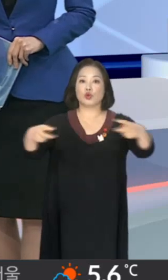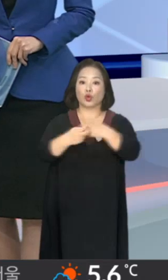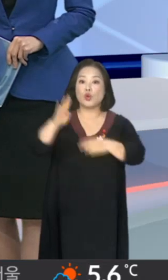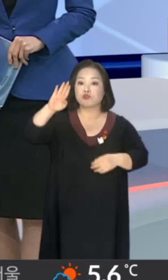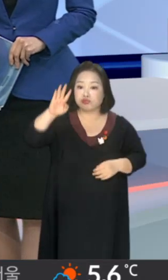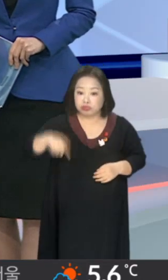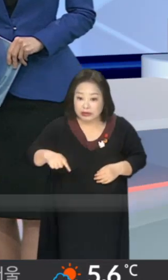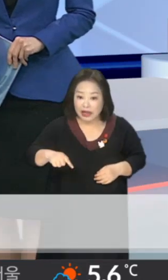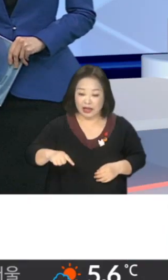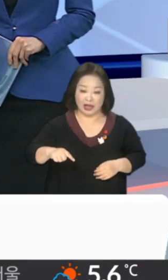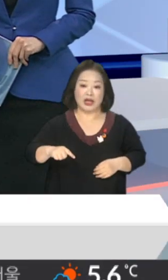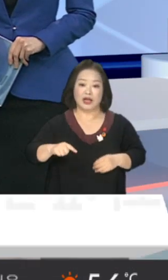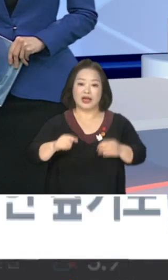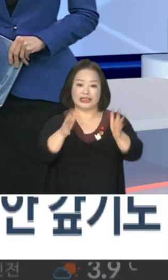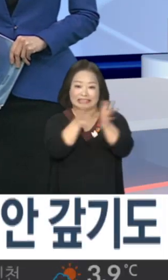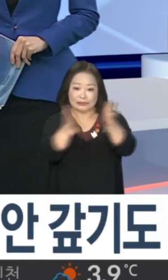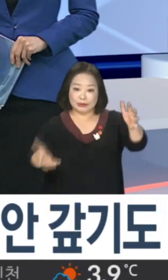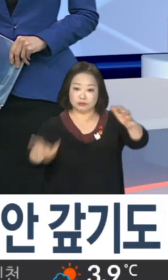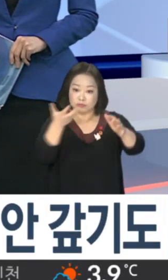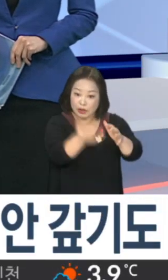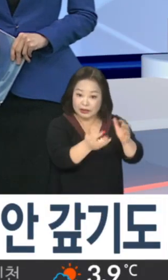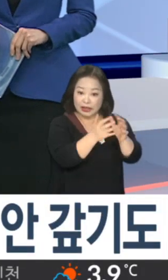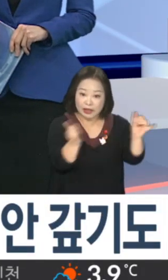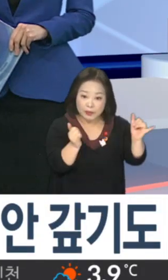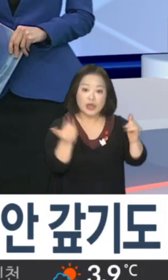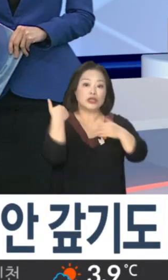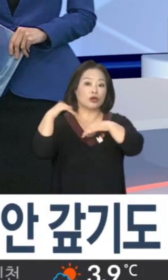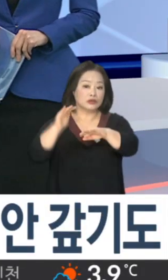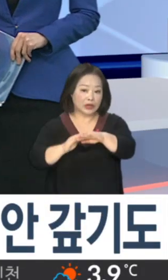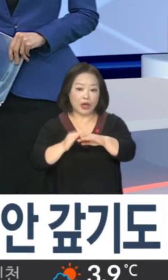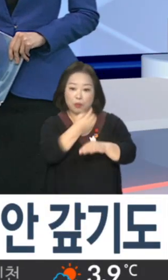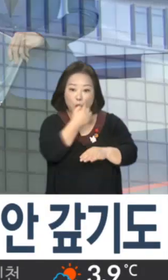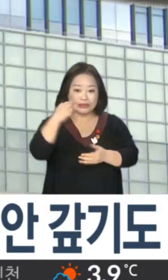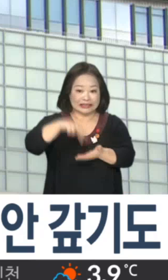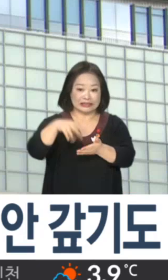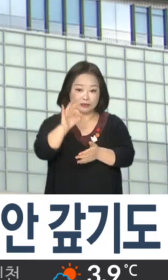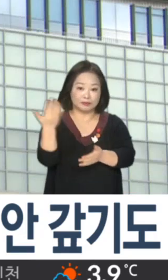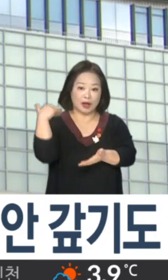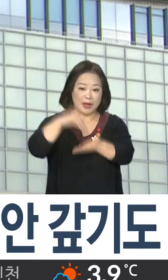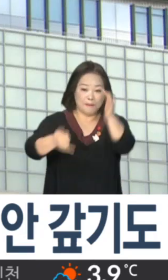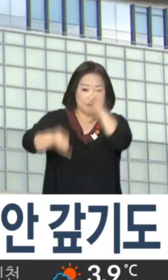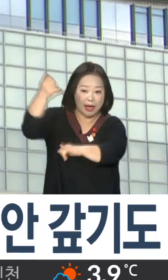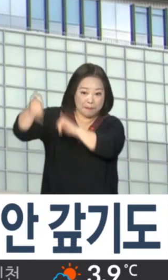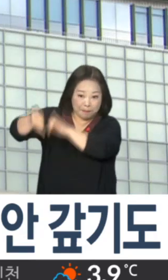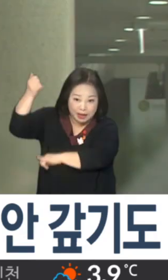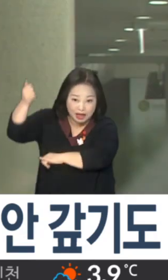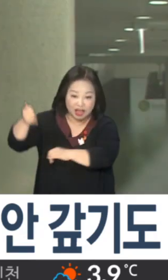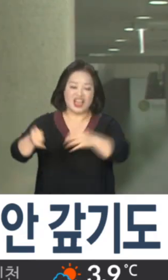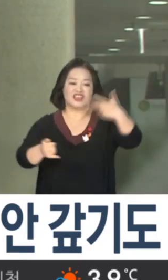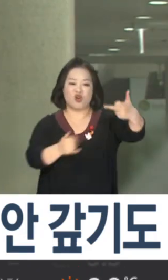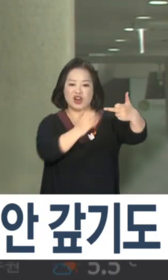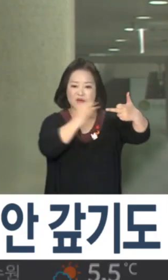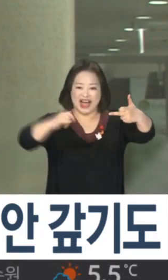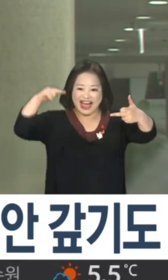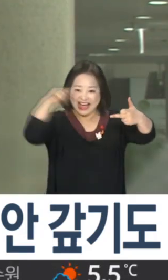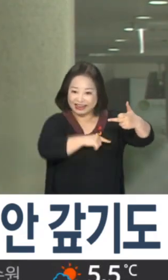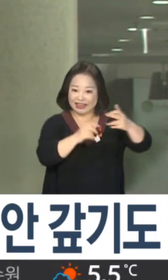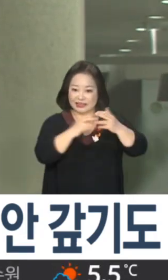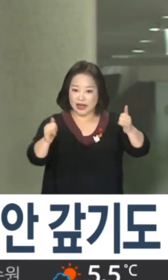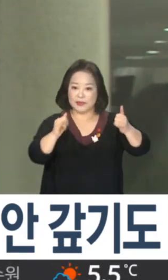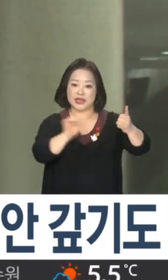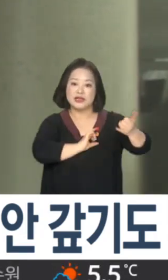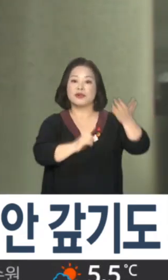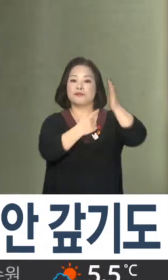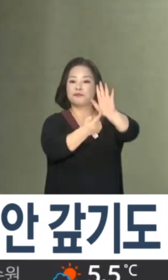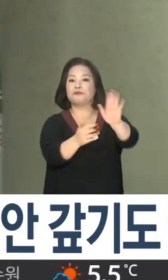국토교통부가 임차인에게 전세 보증금을 상습적으로 반환하지 않은 17명의 악성 임대인 명단을 오늘